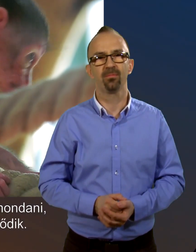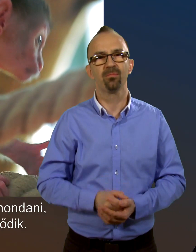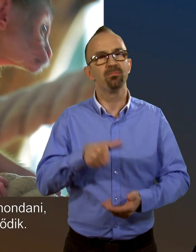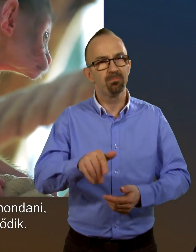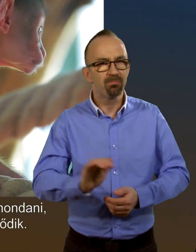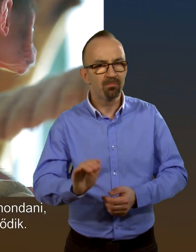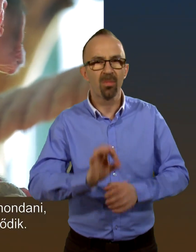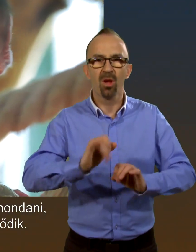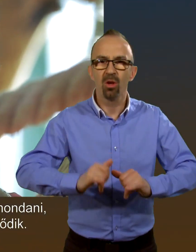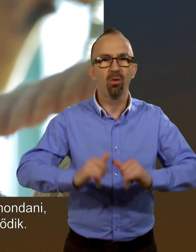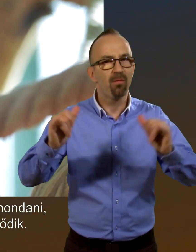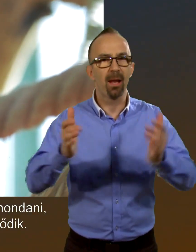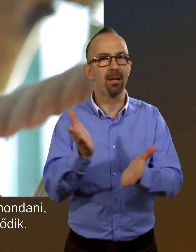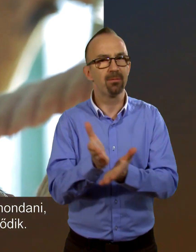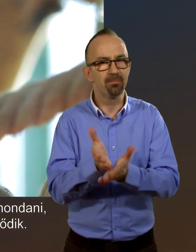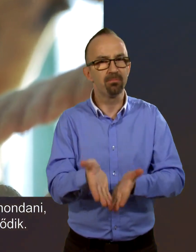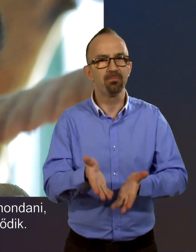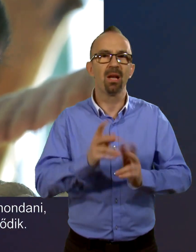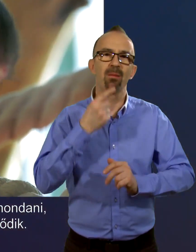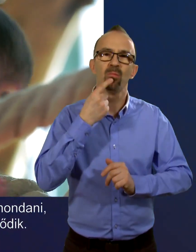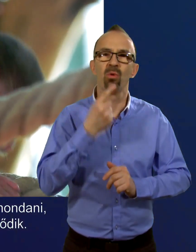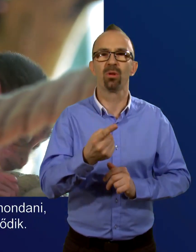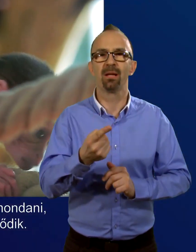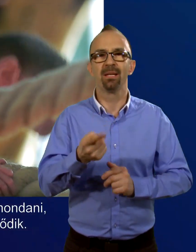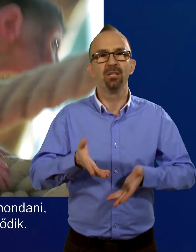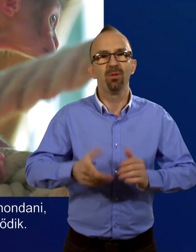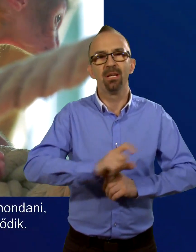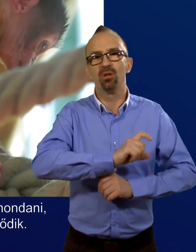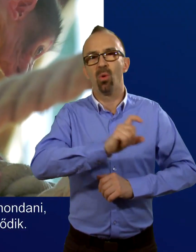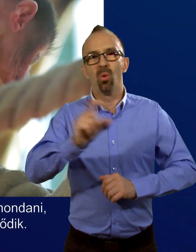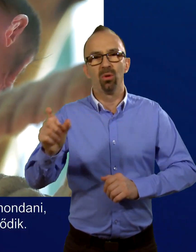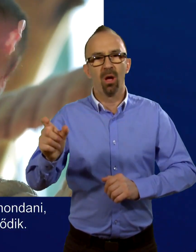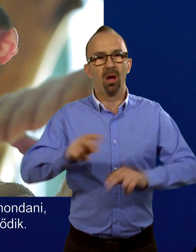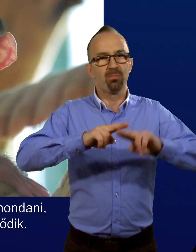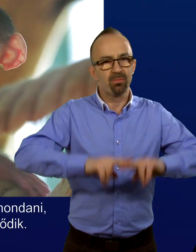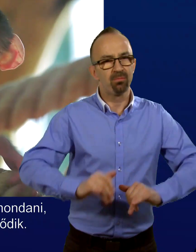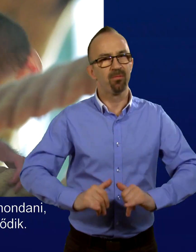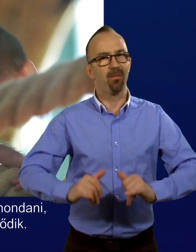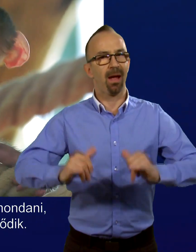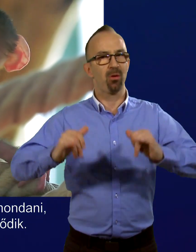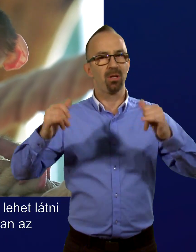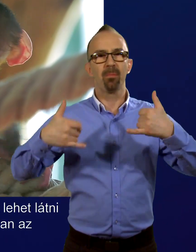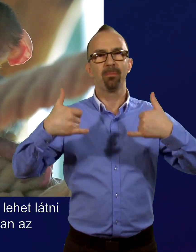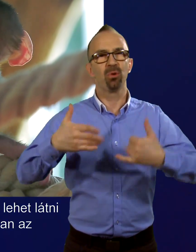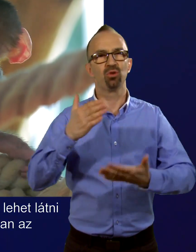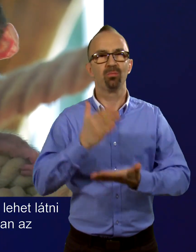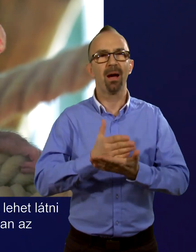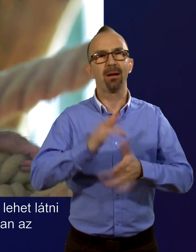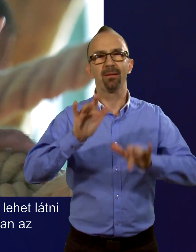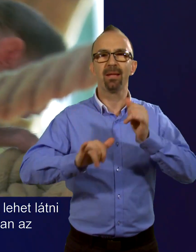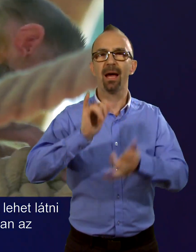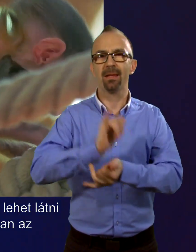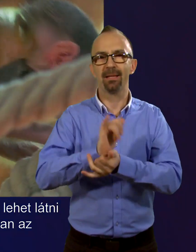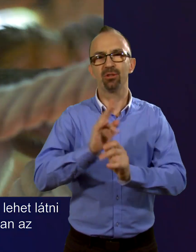Kicsi, nagyon jól fejlett, és azt lehet mondani, hogy a születése óta is rendesen fejlődik. Most már